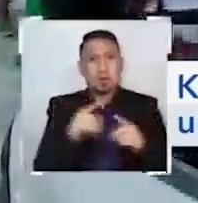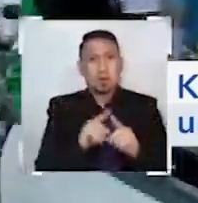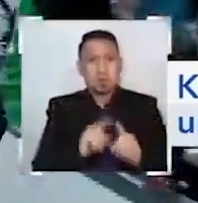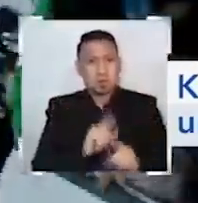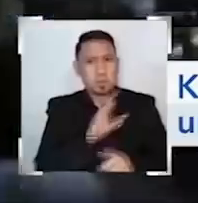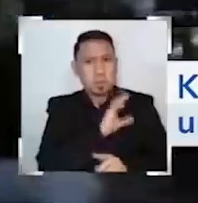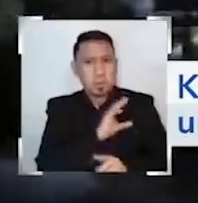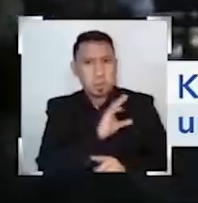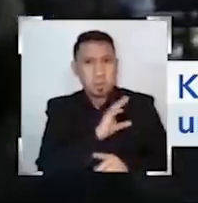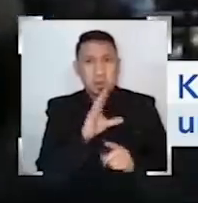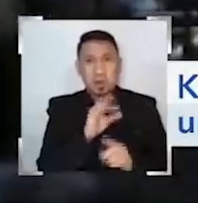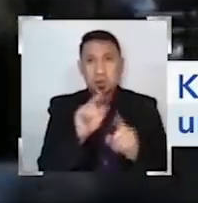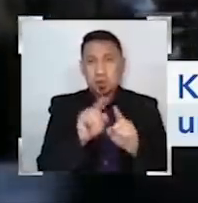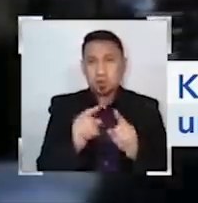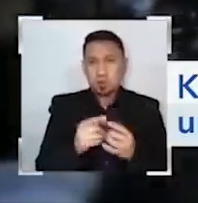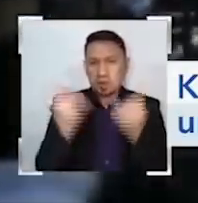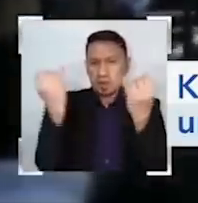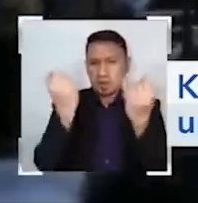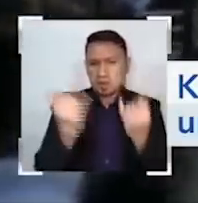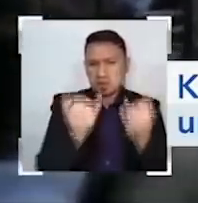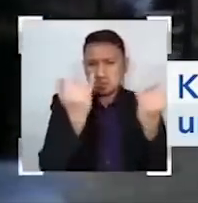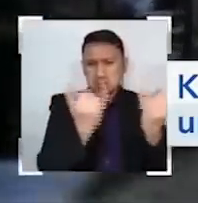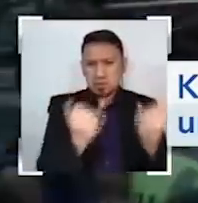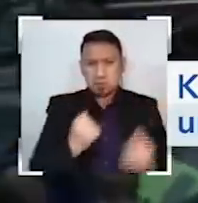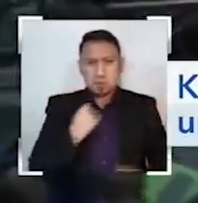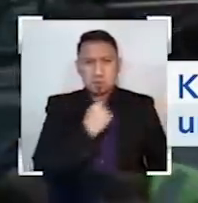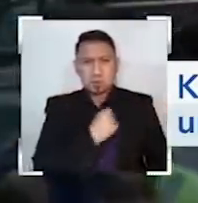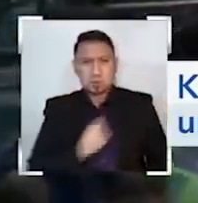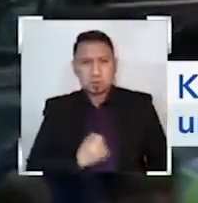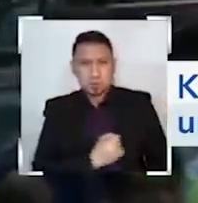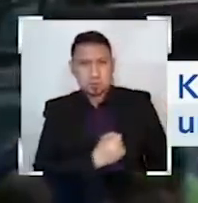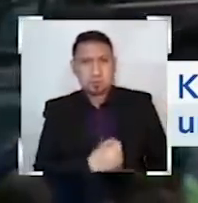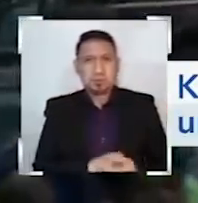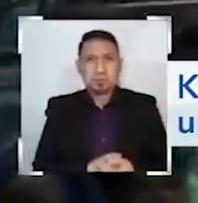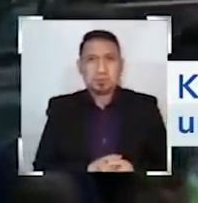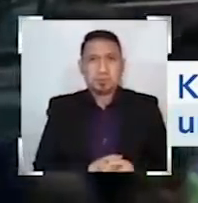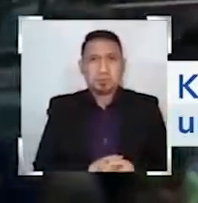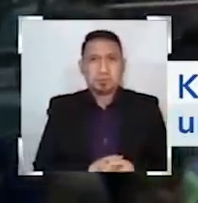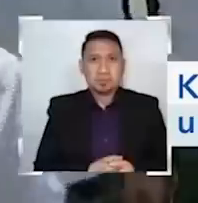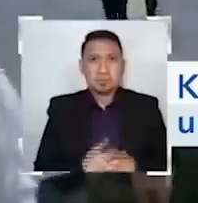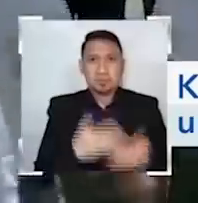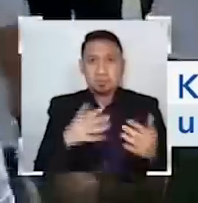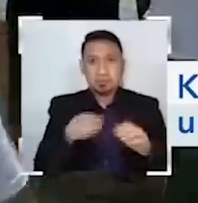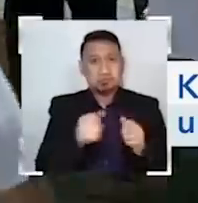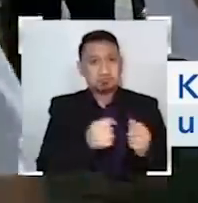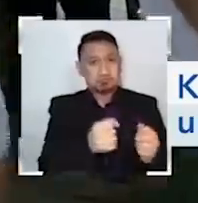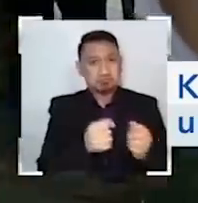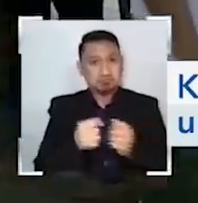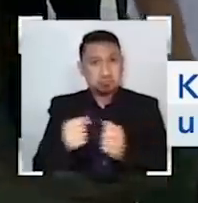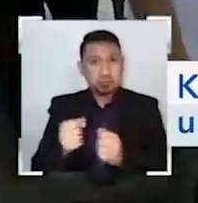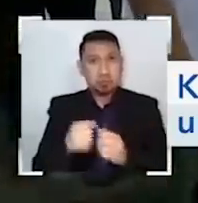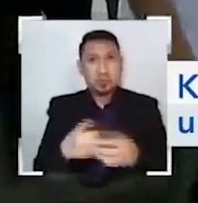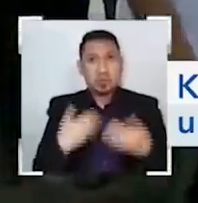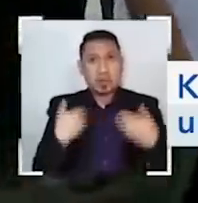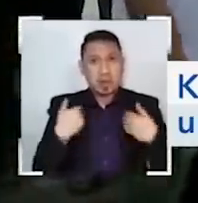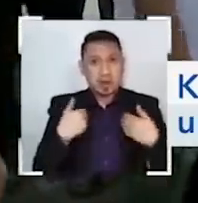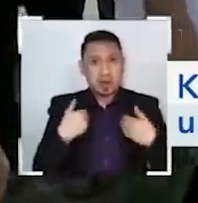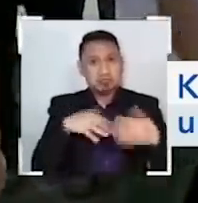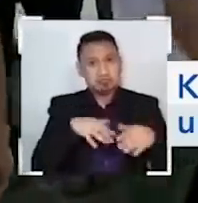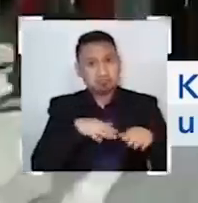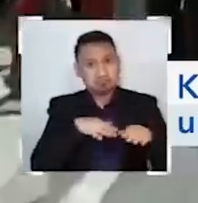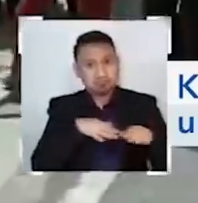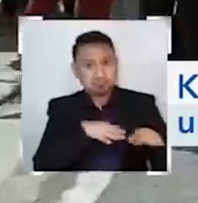mga superhero, o kaya'y mascot. Ang bawat kalsadang daanan ng motorcade okupado ng float ng mga